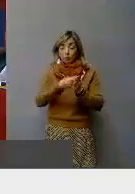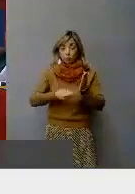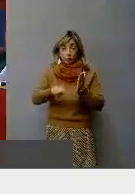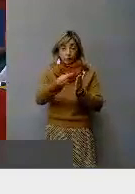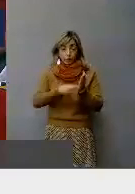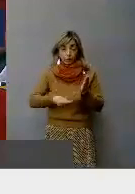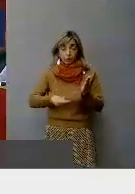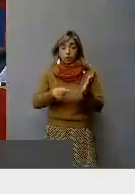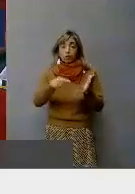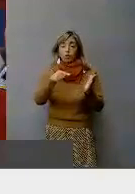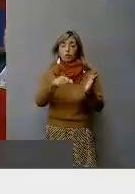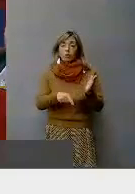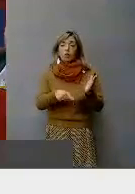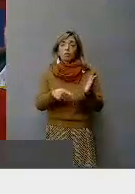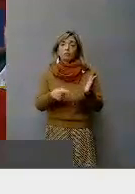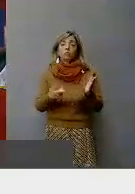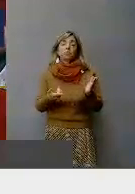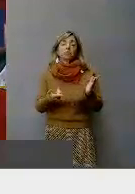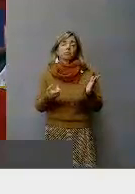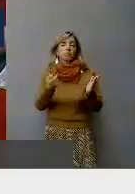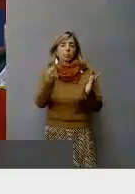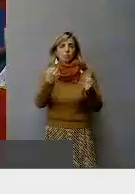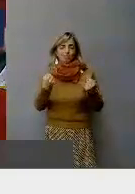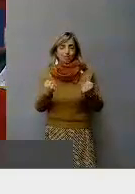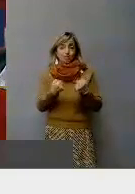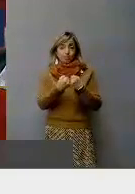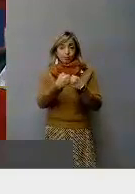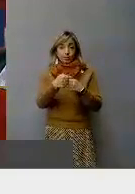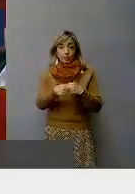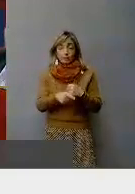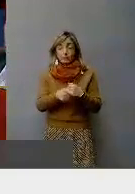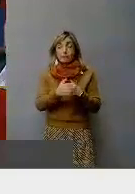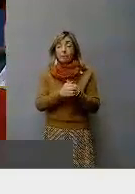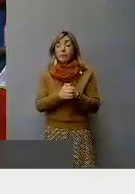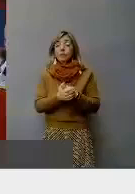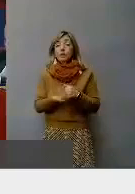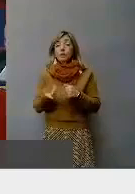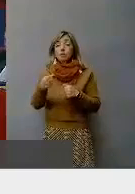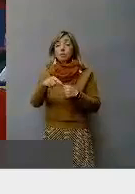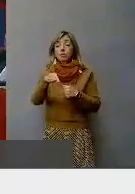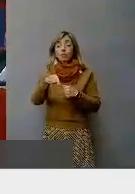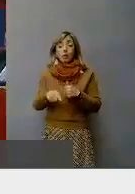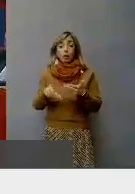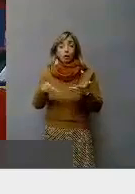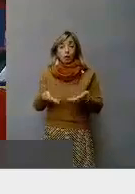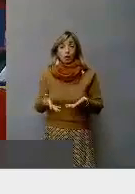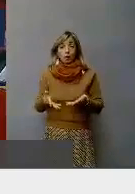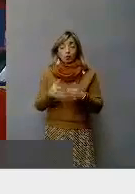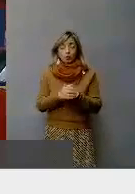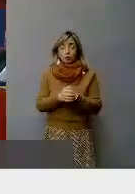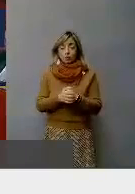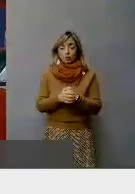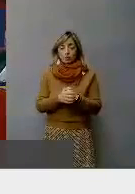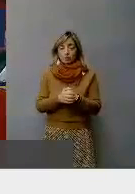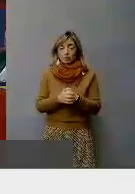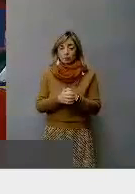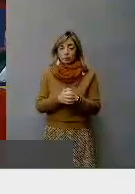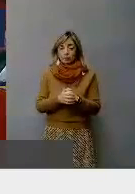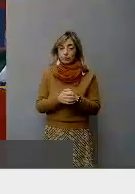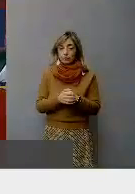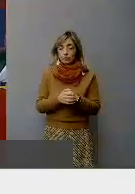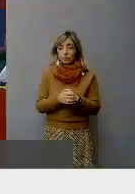meglio contro controcorrente e poi oggi ad oggi cioè si